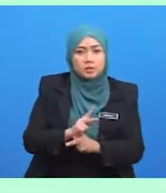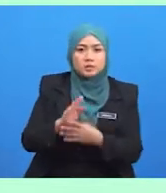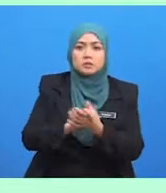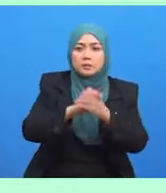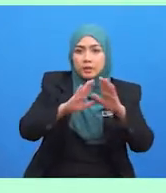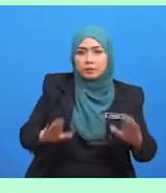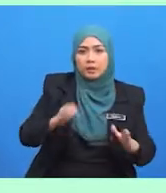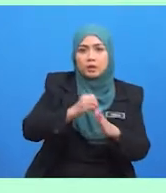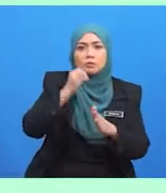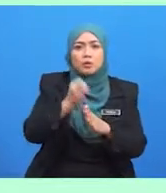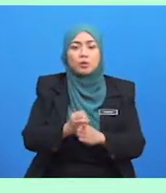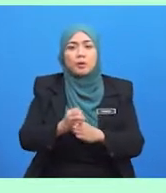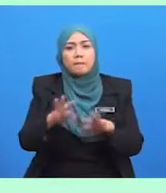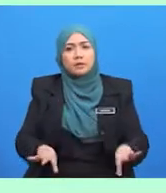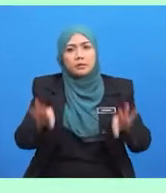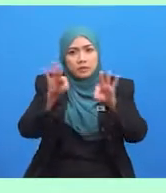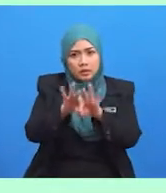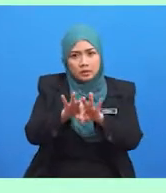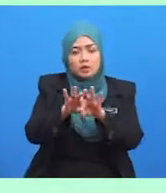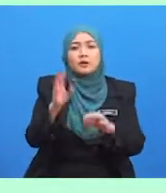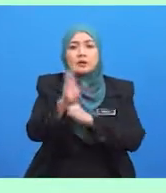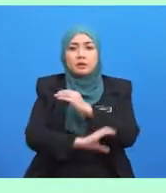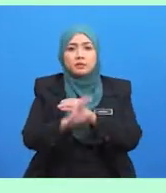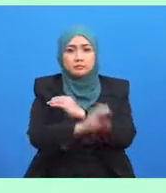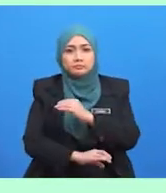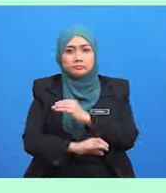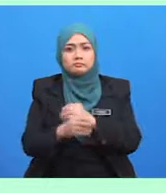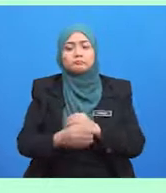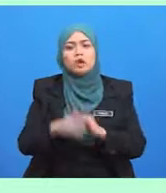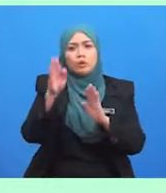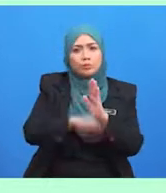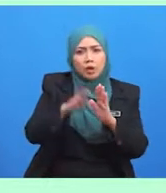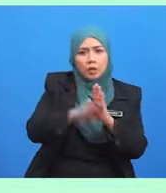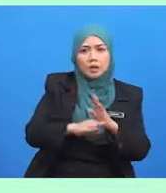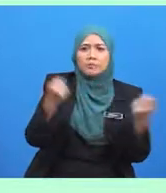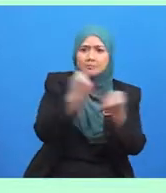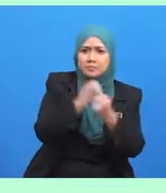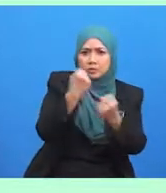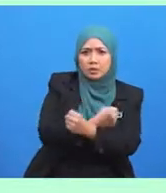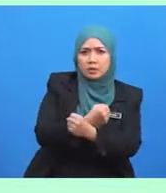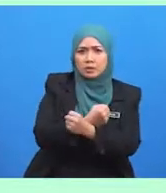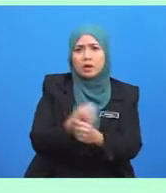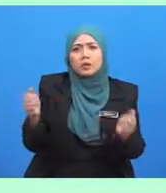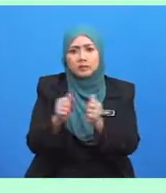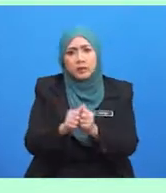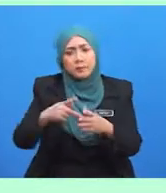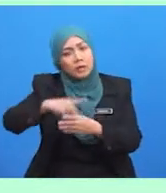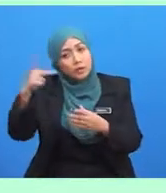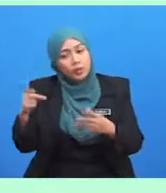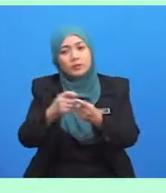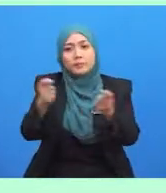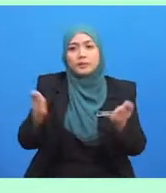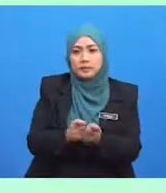Kesan dasar ini adalah mengurangkan persaingan barang import negara tertentu dengan pengeluar tempatan.